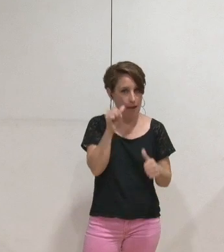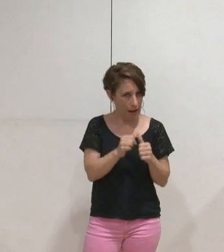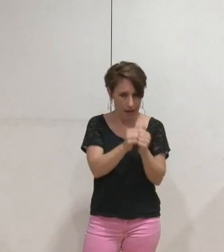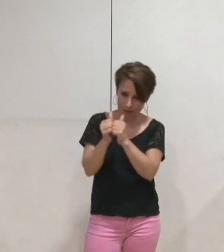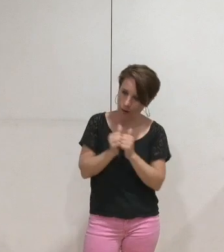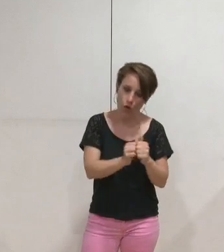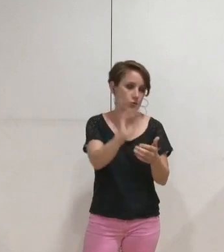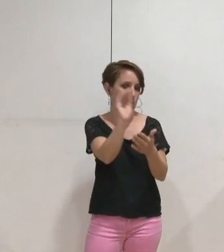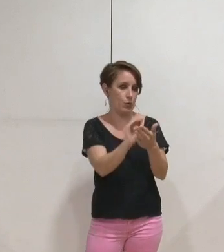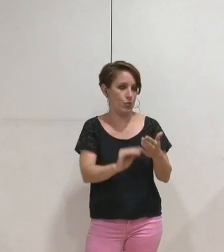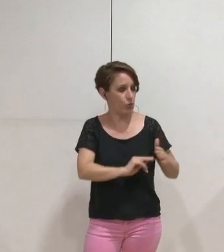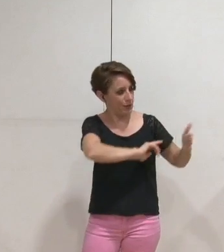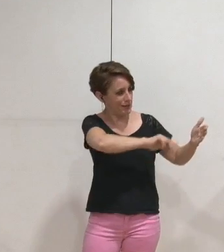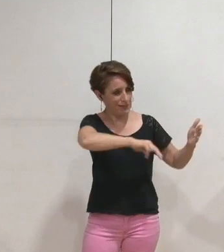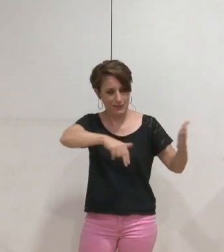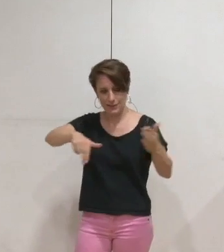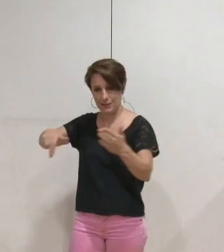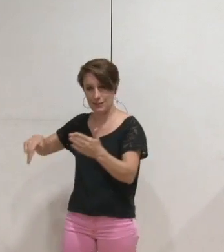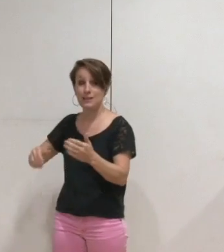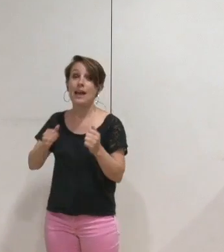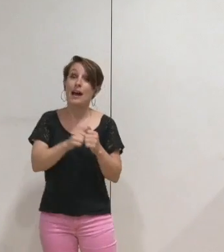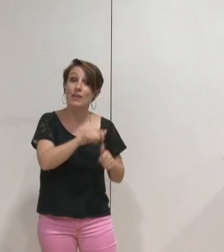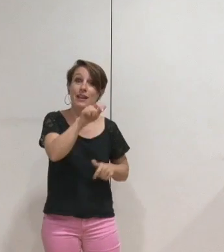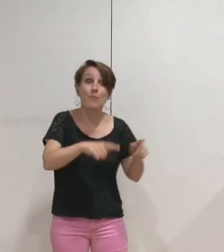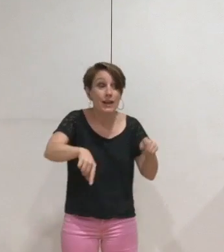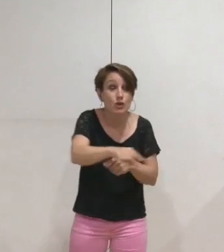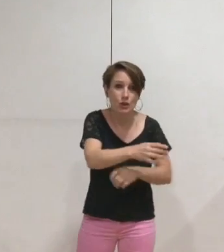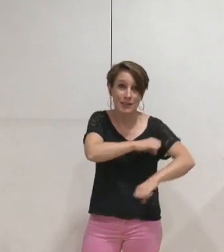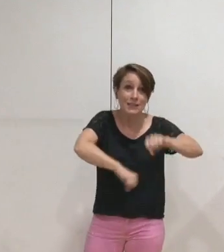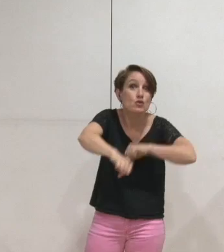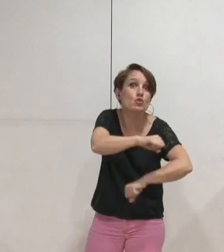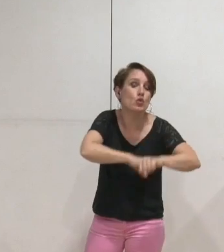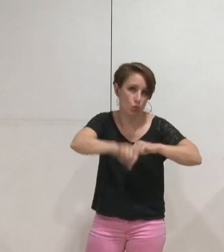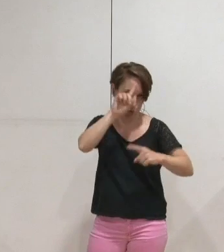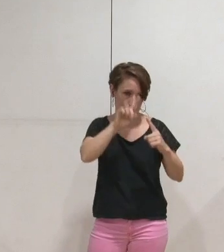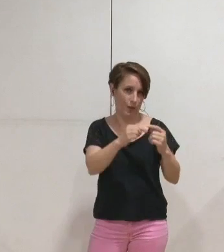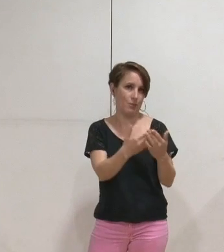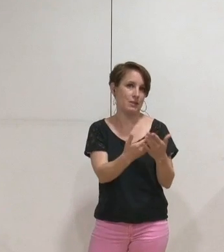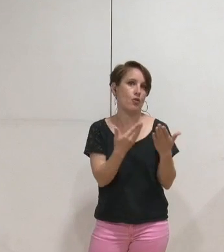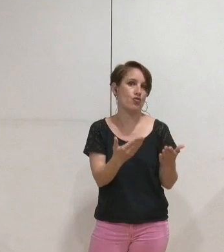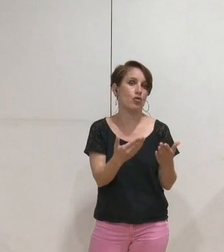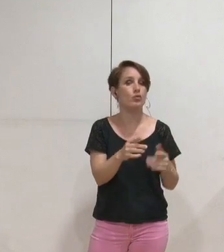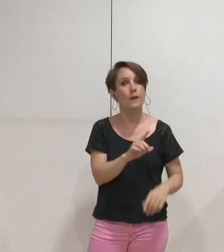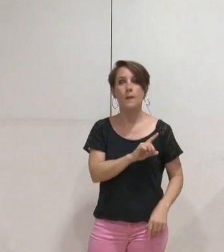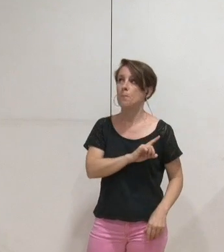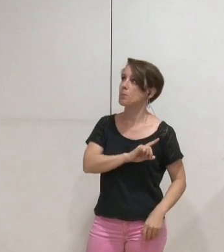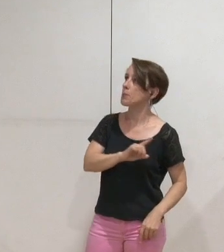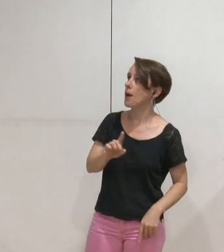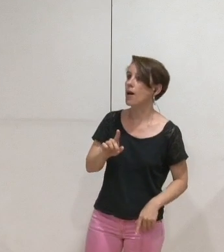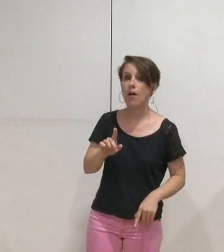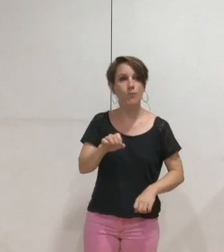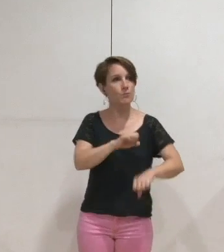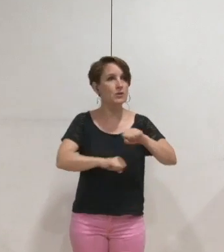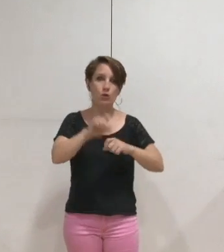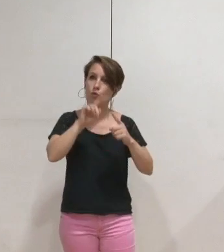signer cette lettre avec ceux qui s'occupent de cette question aujourd'hui et qui font de cette question non pas une question administrative